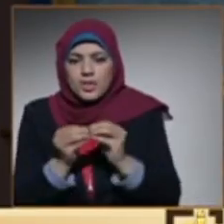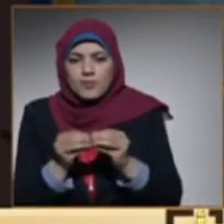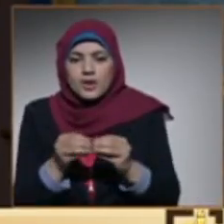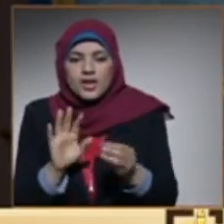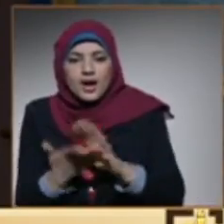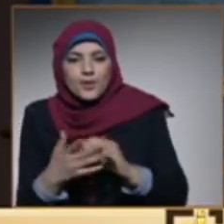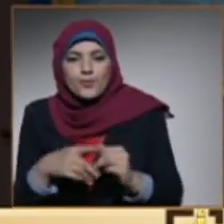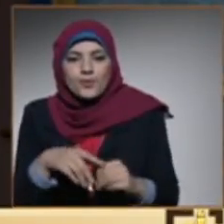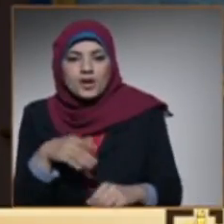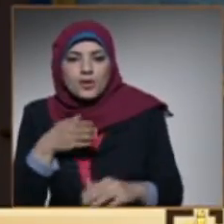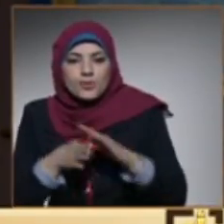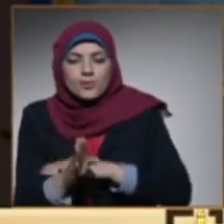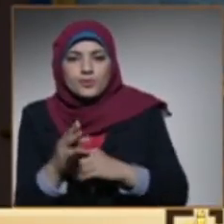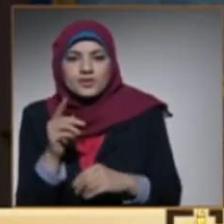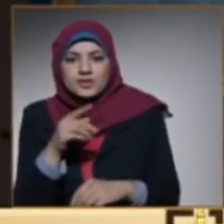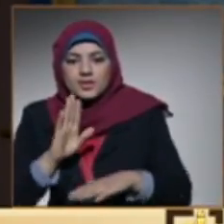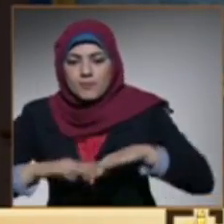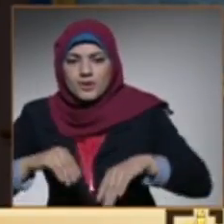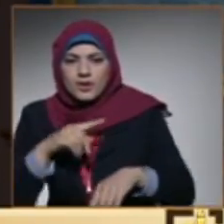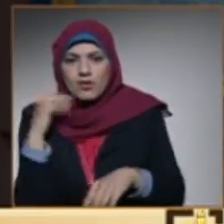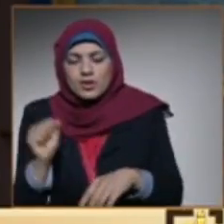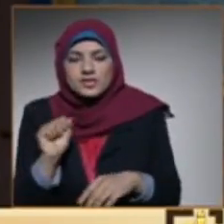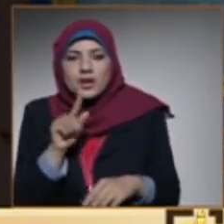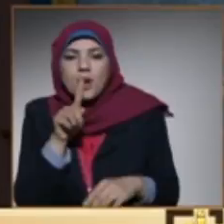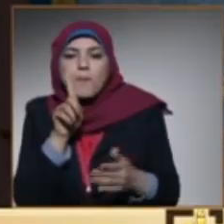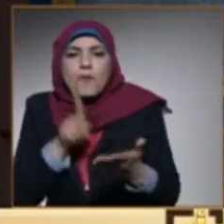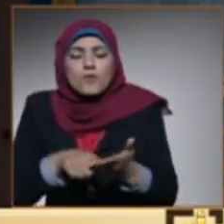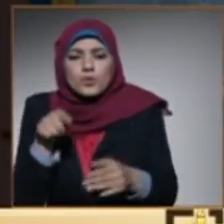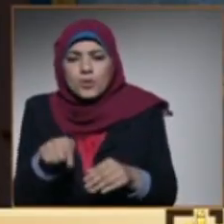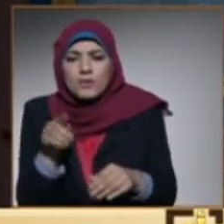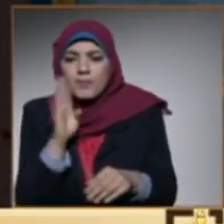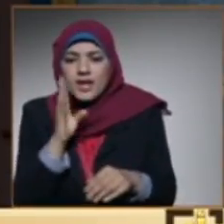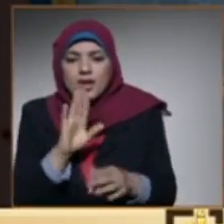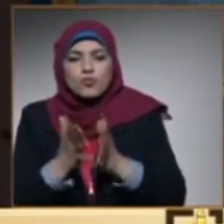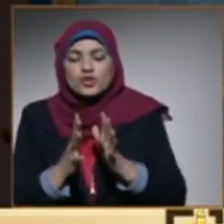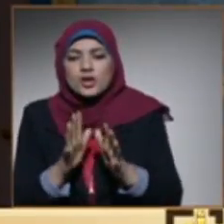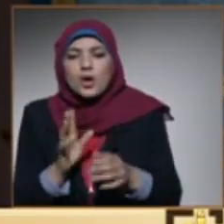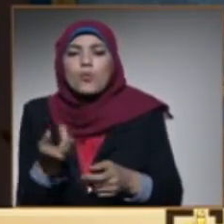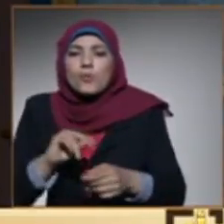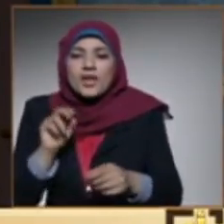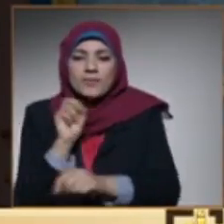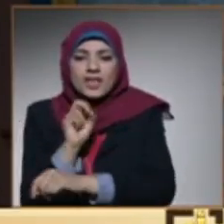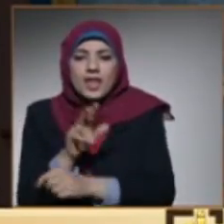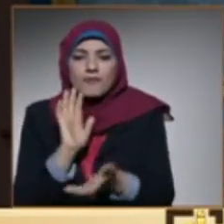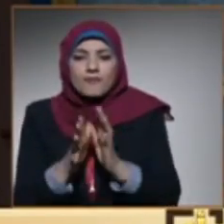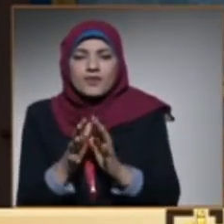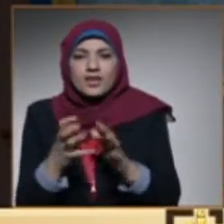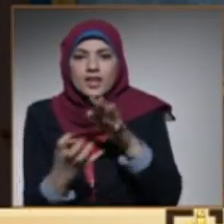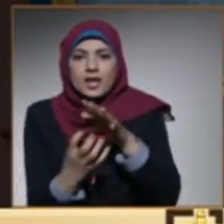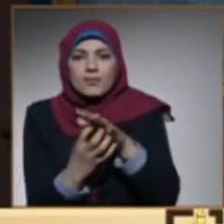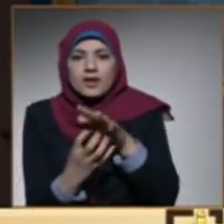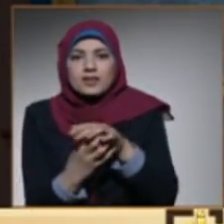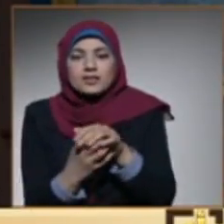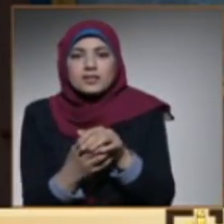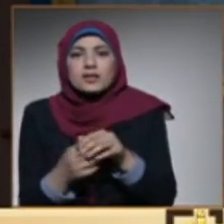يبقى في ماده عندهم اسمها ماده لغه اشاره تدرس في الجامعات، ويبقى الدكتور ملم